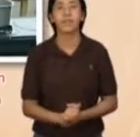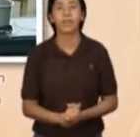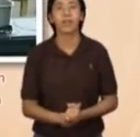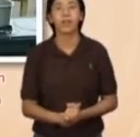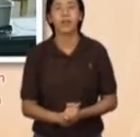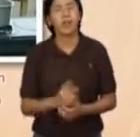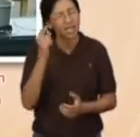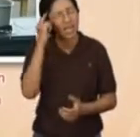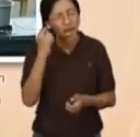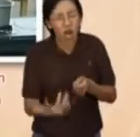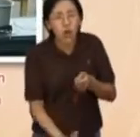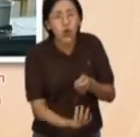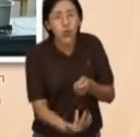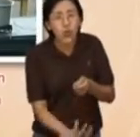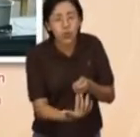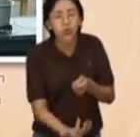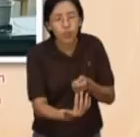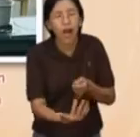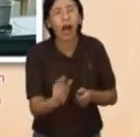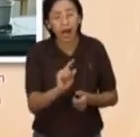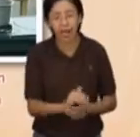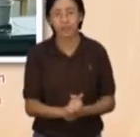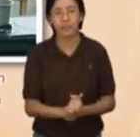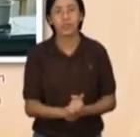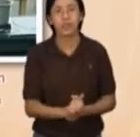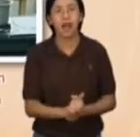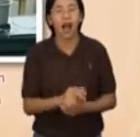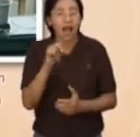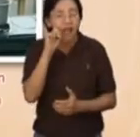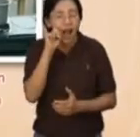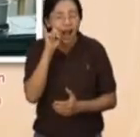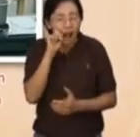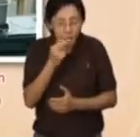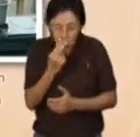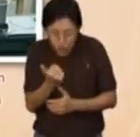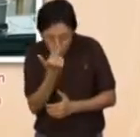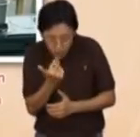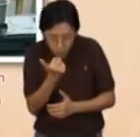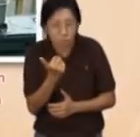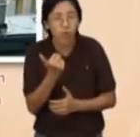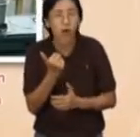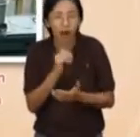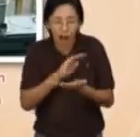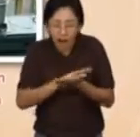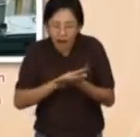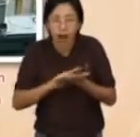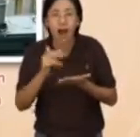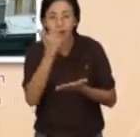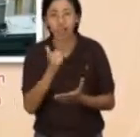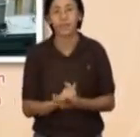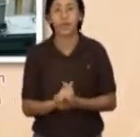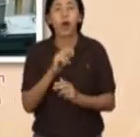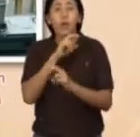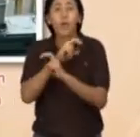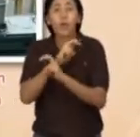ยวให้พูดง่ายๆว่าเคี่ยวให้ใสเลยนะฮะ เคี่ยวให้ใส ปกติแล้วน้ำซุปเนี่ยนะเวลาเราใส่กระดูกลงไป